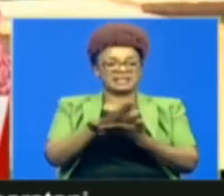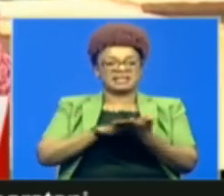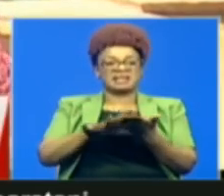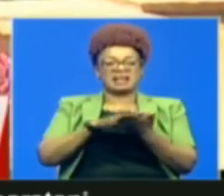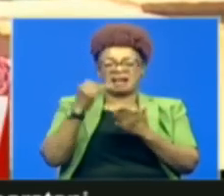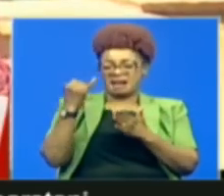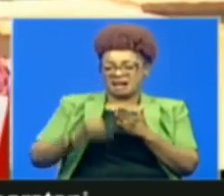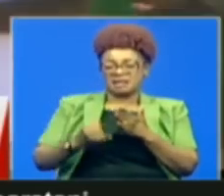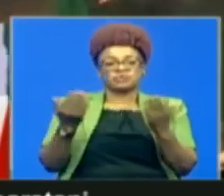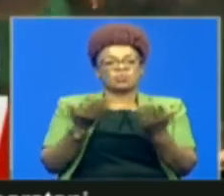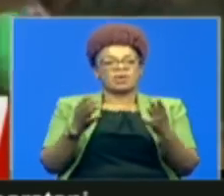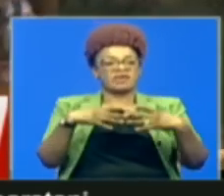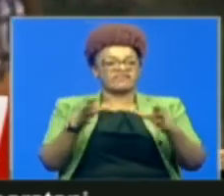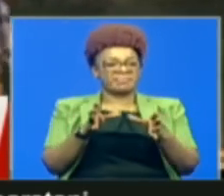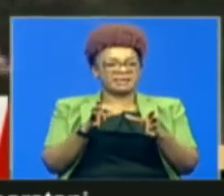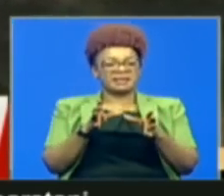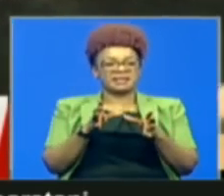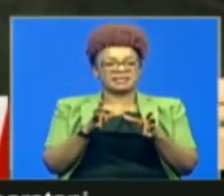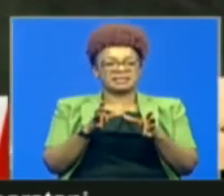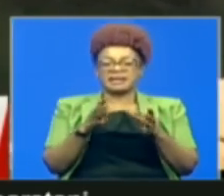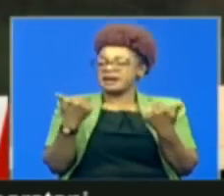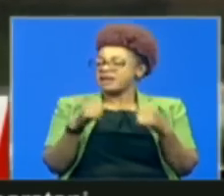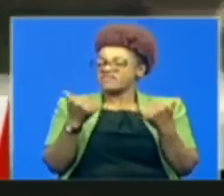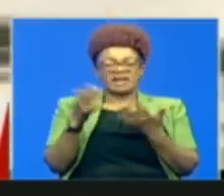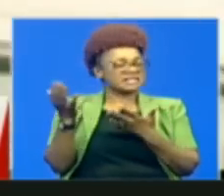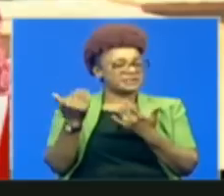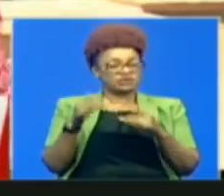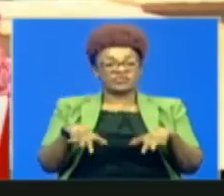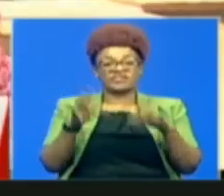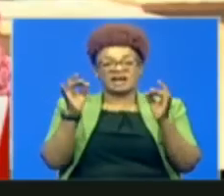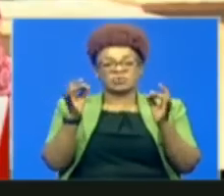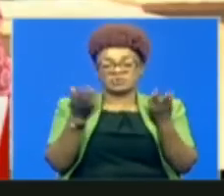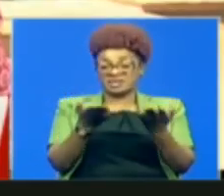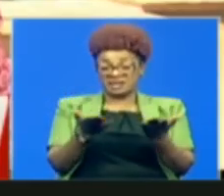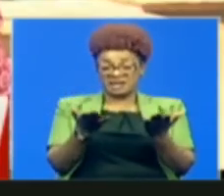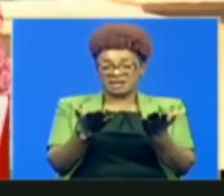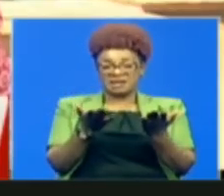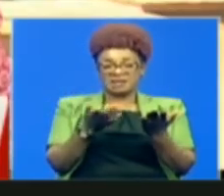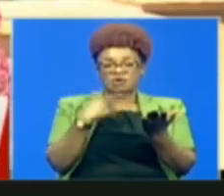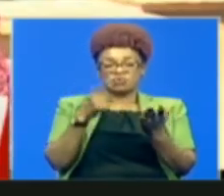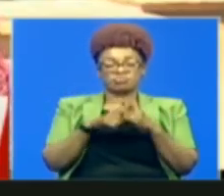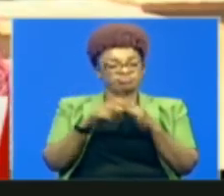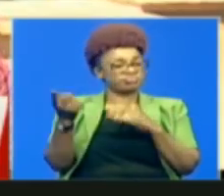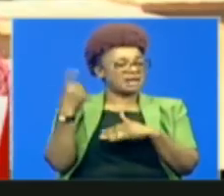ambapo familia ya Mildred haikutarajia kumpata mpendwa wao aliyetoweka siku ya Jumanne